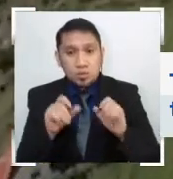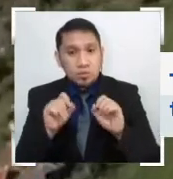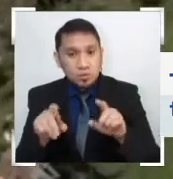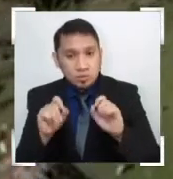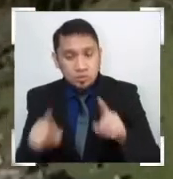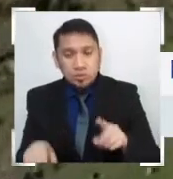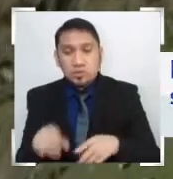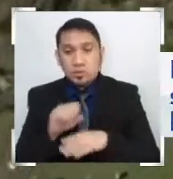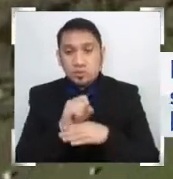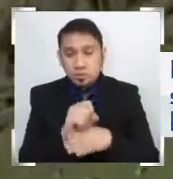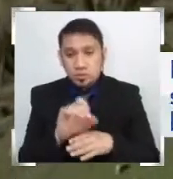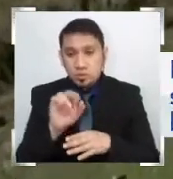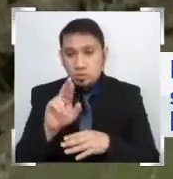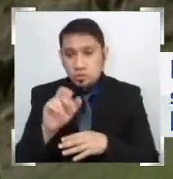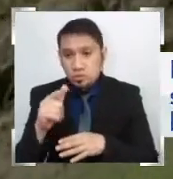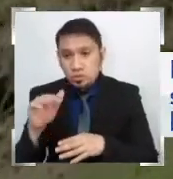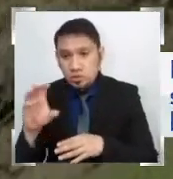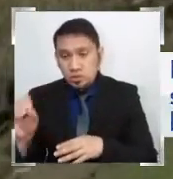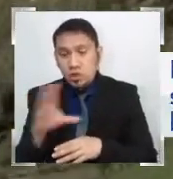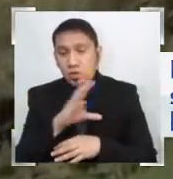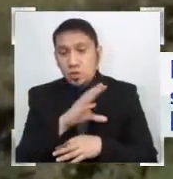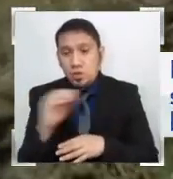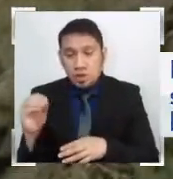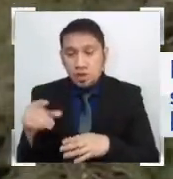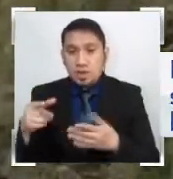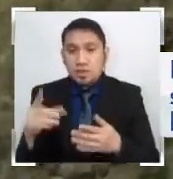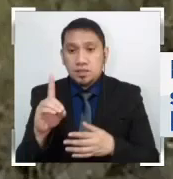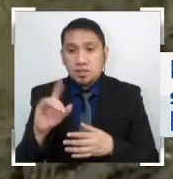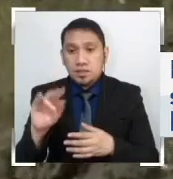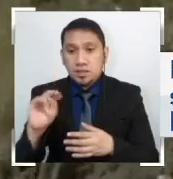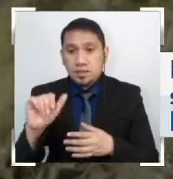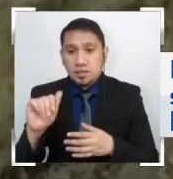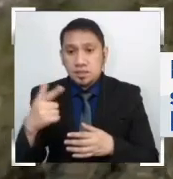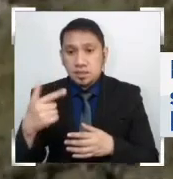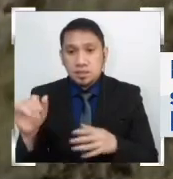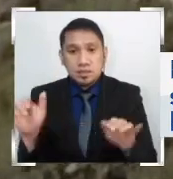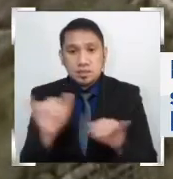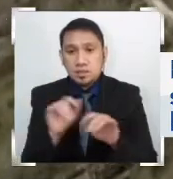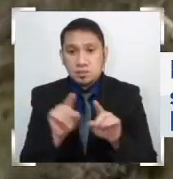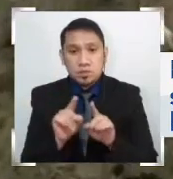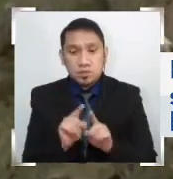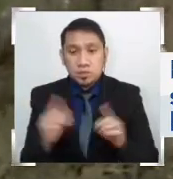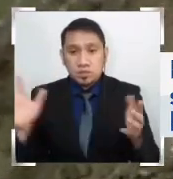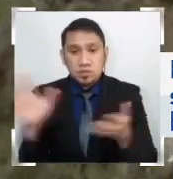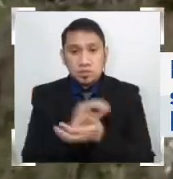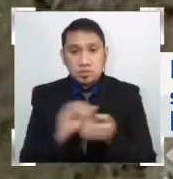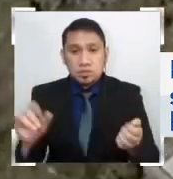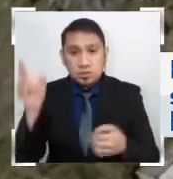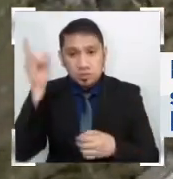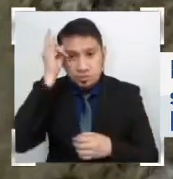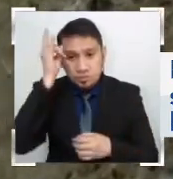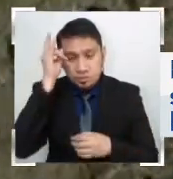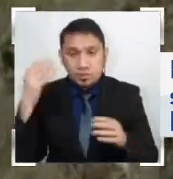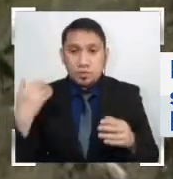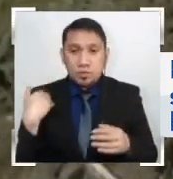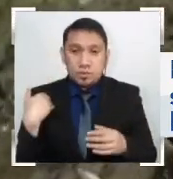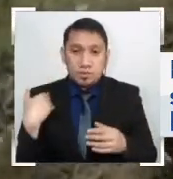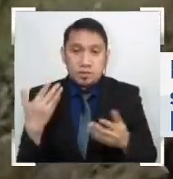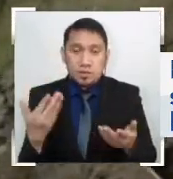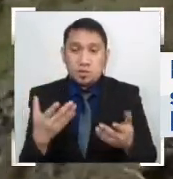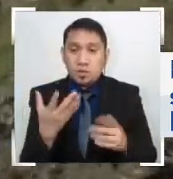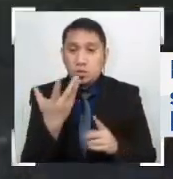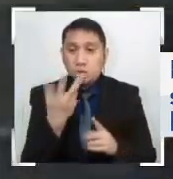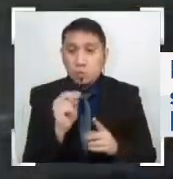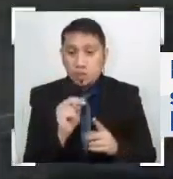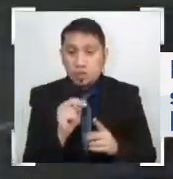Surigao, Dinagat Islands din ang pinakanasira ang linya ng komunikasyon ayon sa DICT. Wala pang maibigay na petsa kung kailan ito